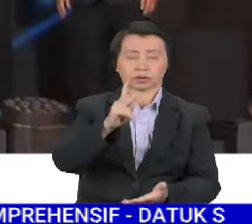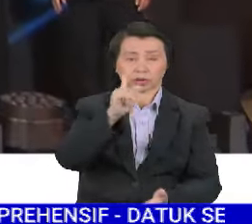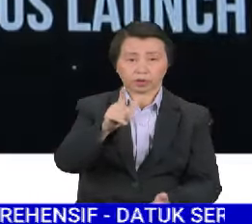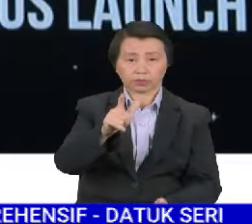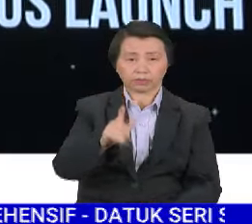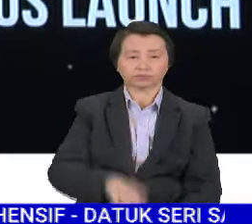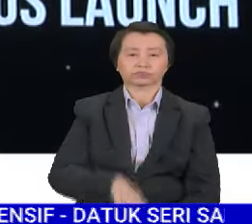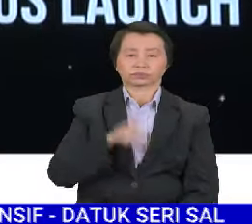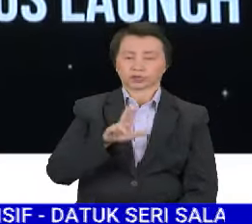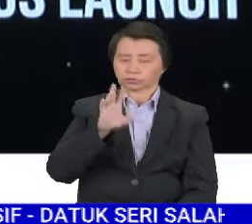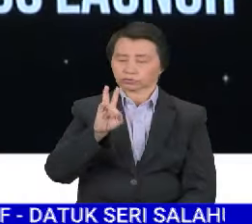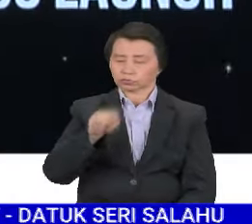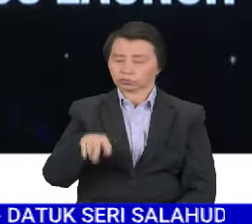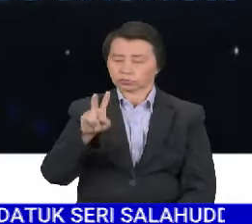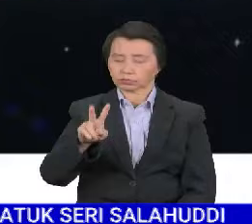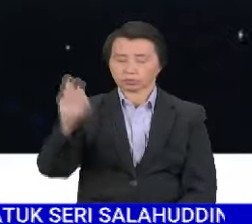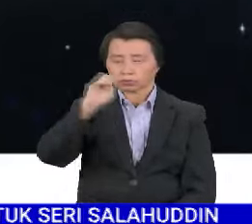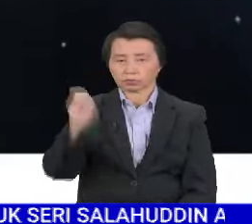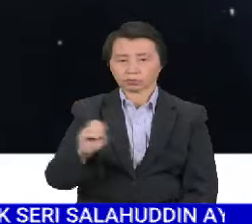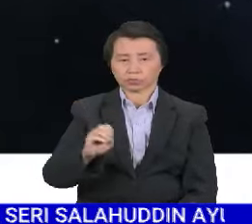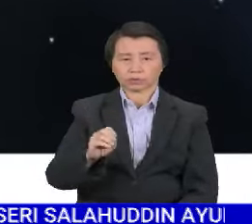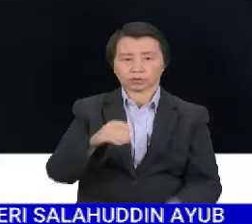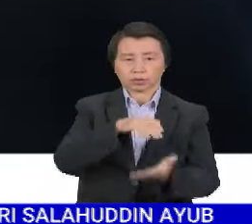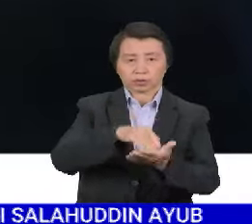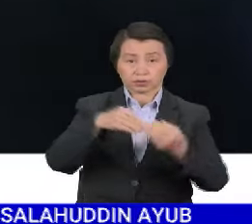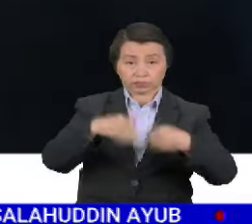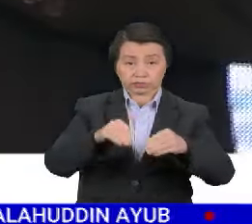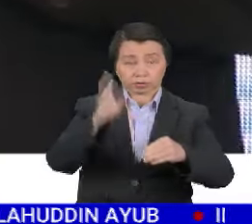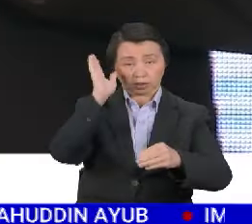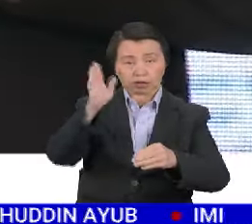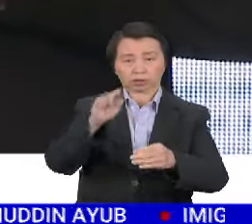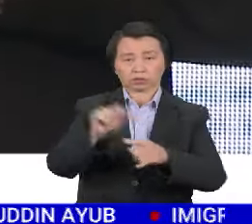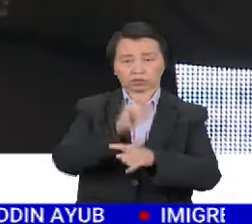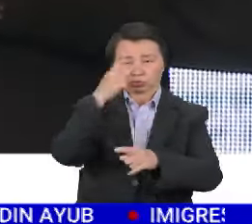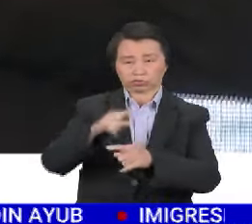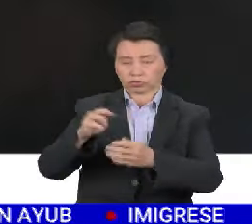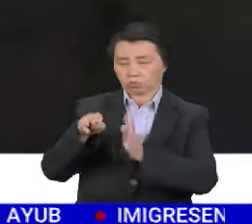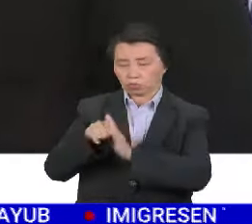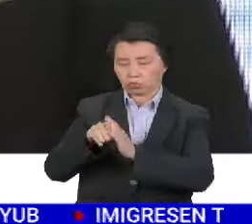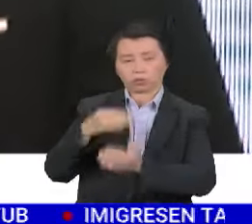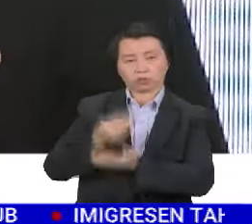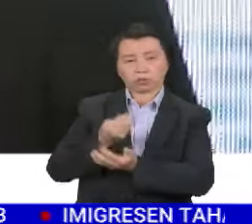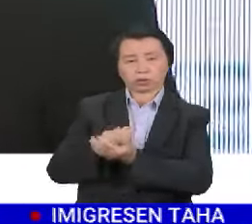Menurutnya lagi, 37.2% daripada hasil akan digunakan untuk modal kerja,